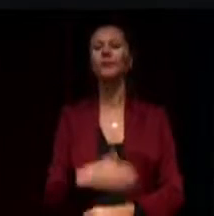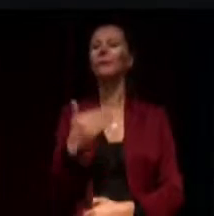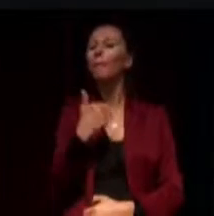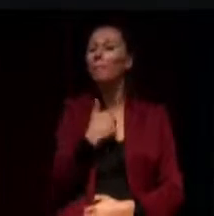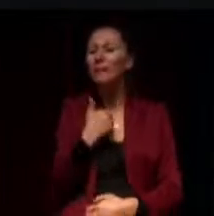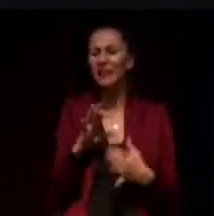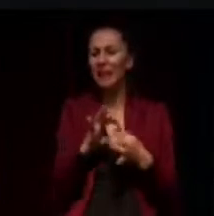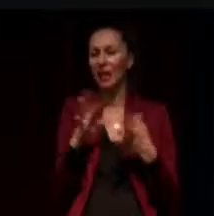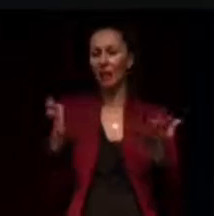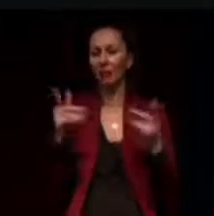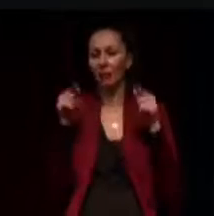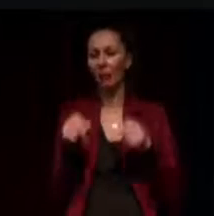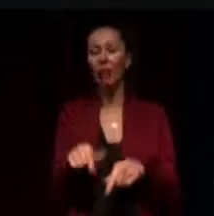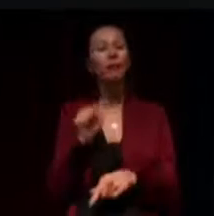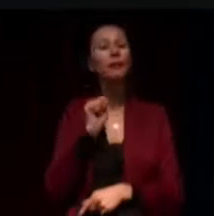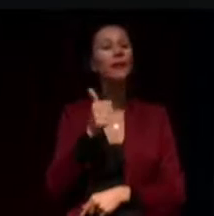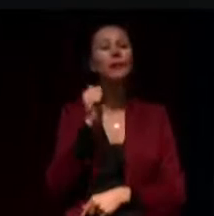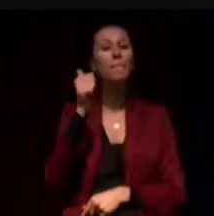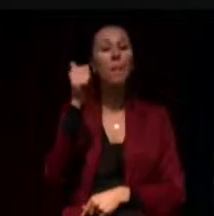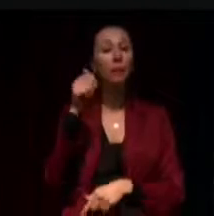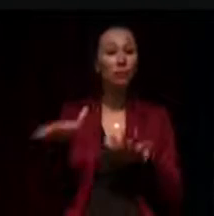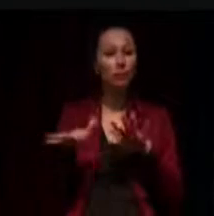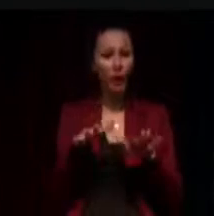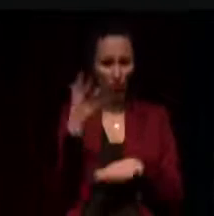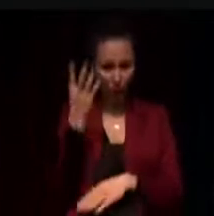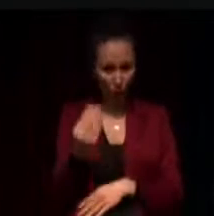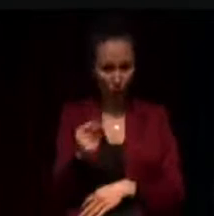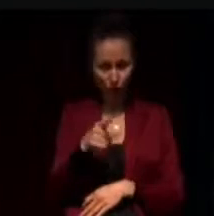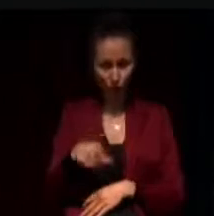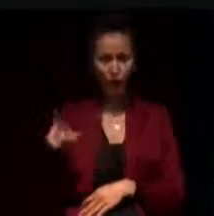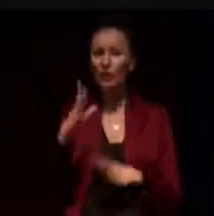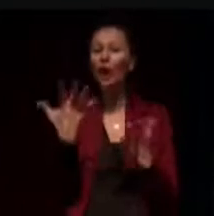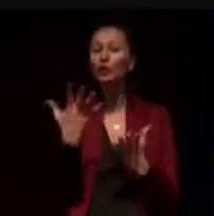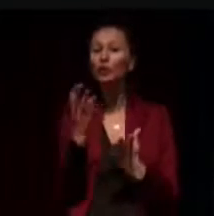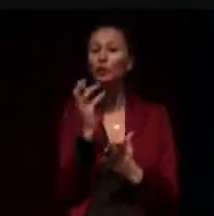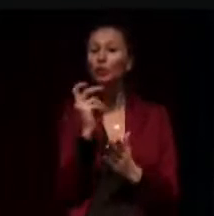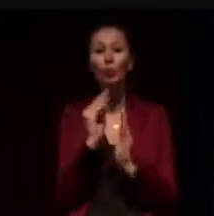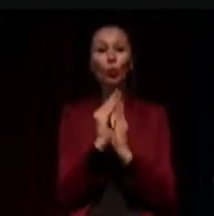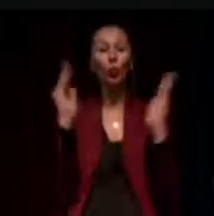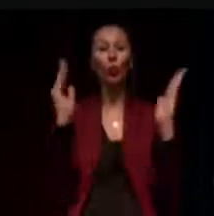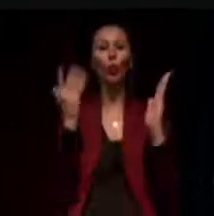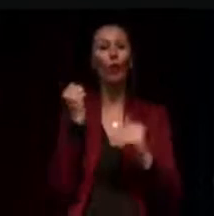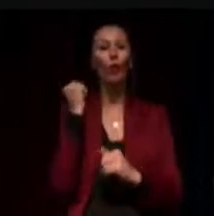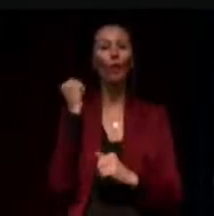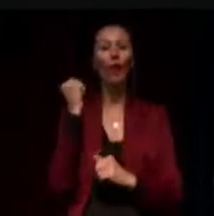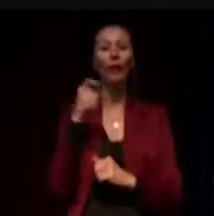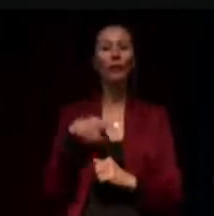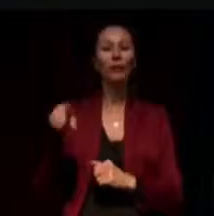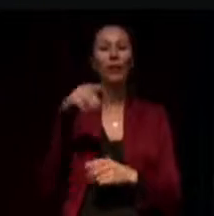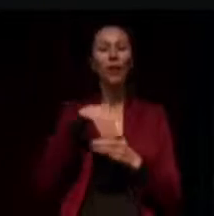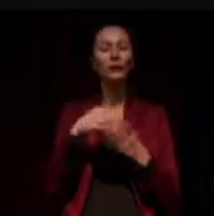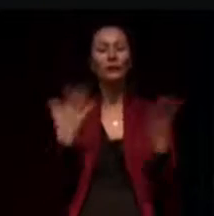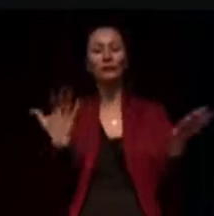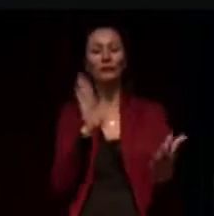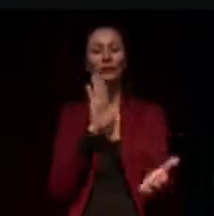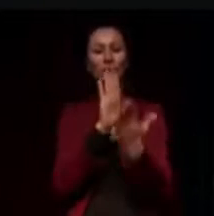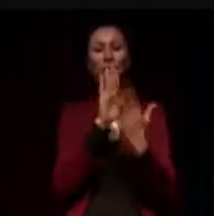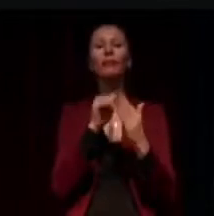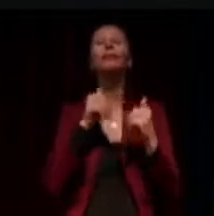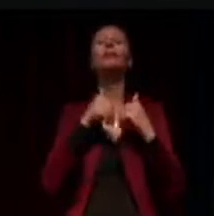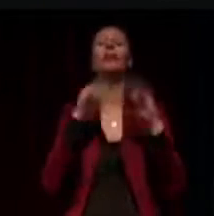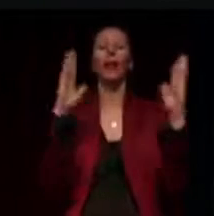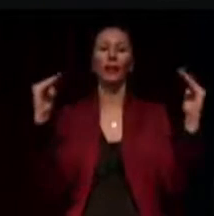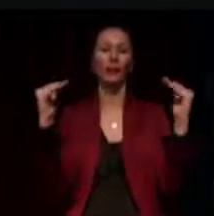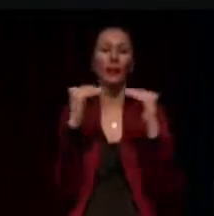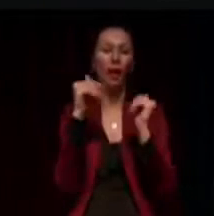Bizi ilgilendiren ne zaman deprem olacağı, bunun kaç büyüklüğünde, büyüklüğüne denk geleceği de